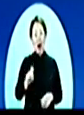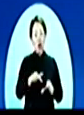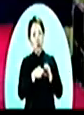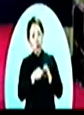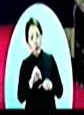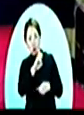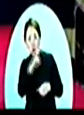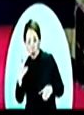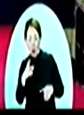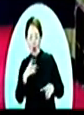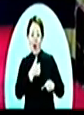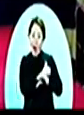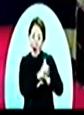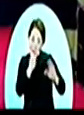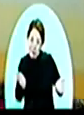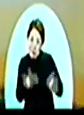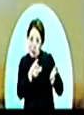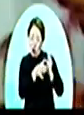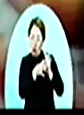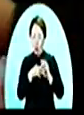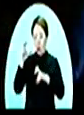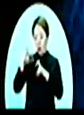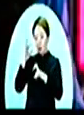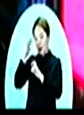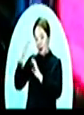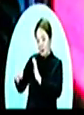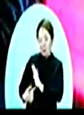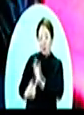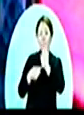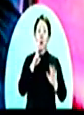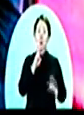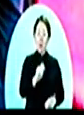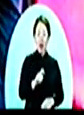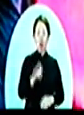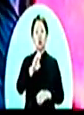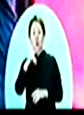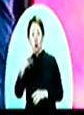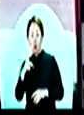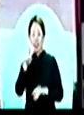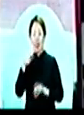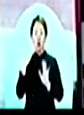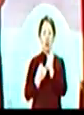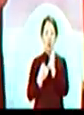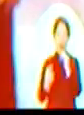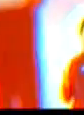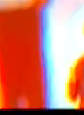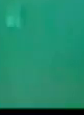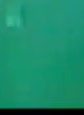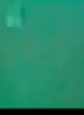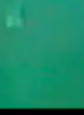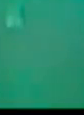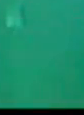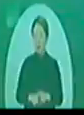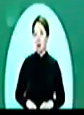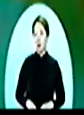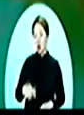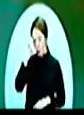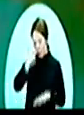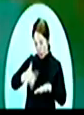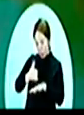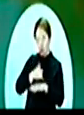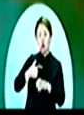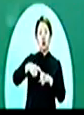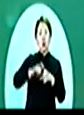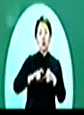өсөж, салбарын үзүүлэлт 2016 онтой харьцуулахад 1.9 дахин нэмэгдсэн байна. Монгол улсад бол одоо